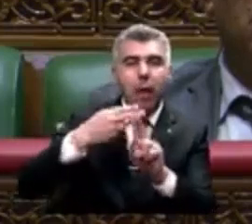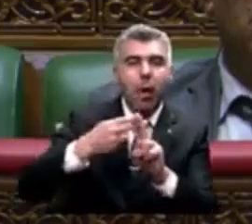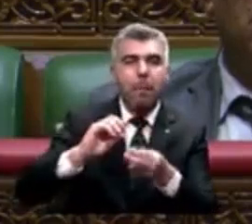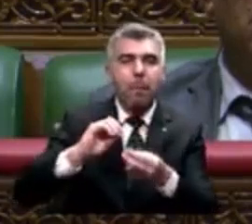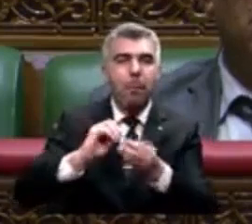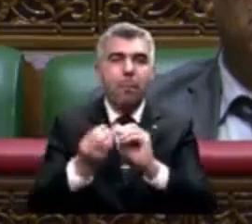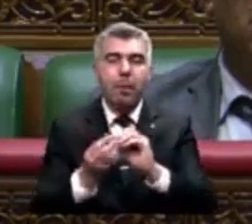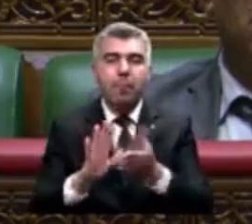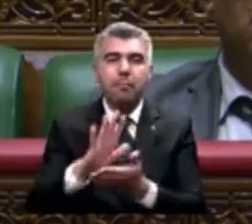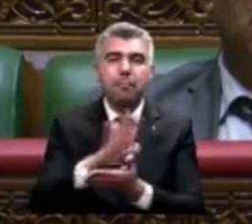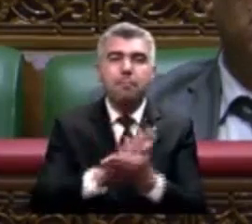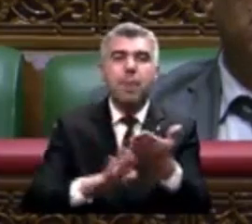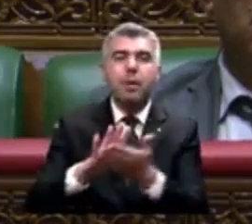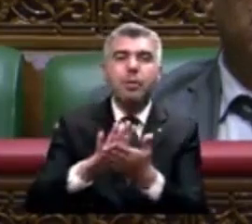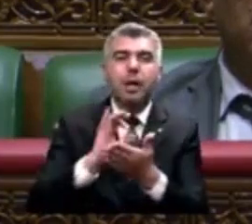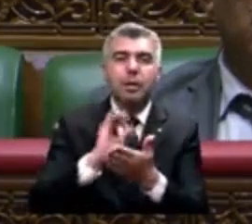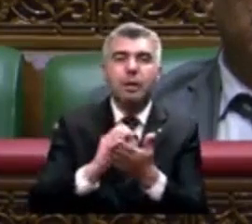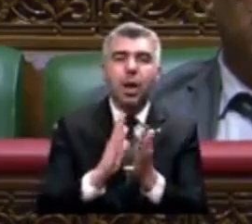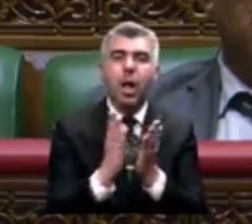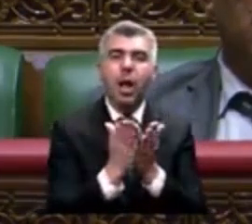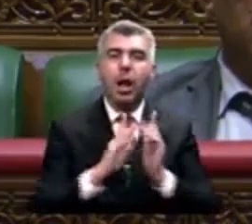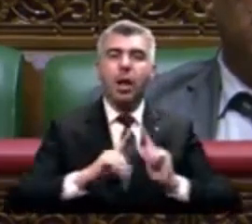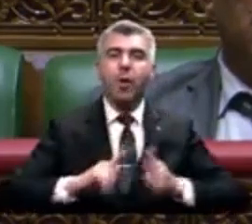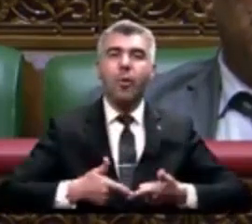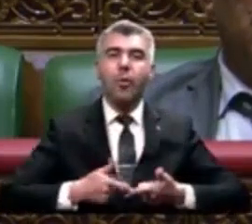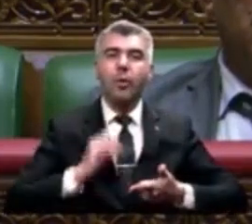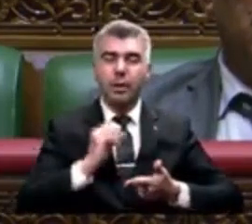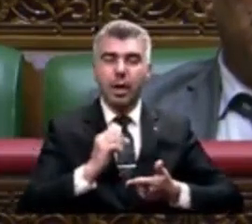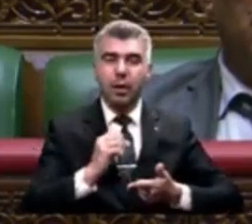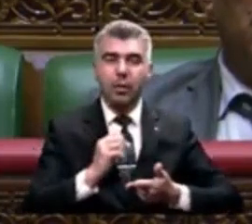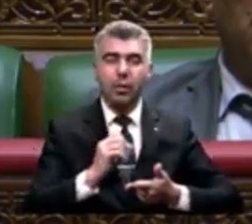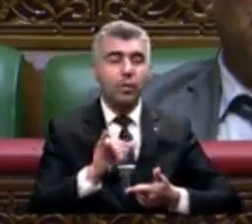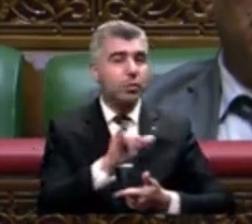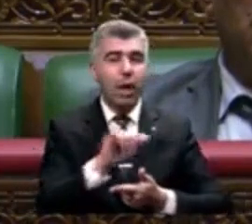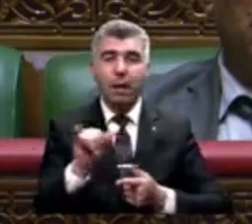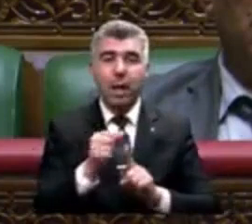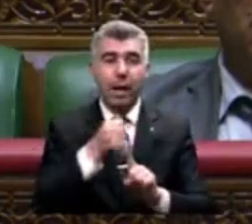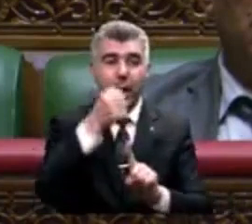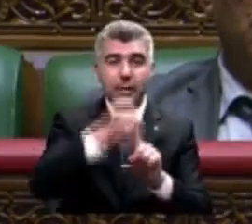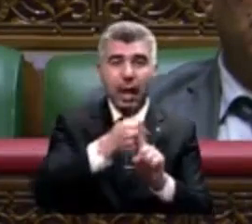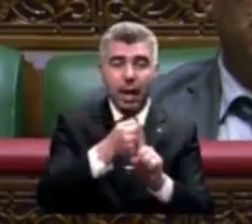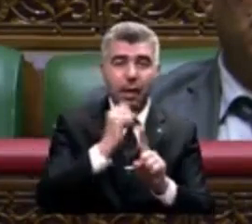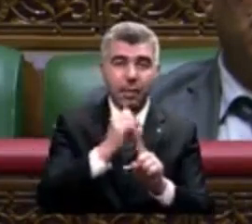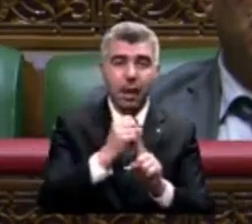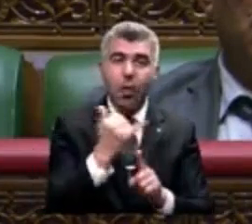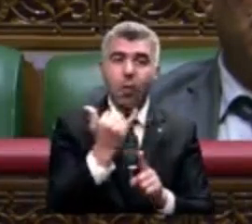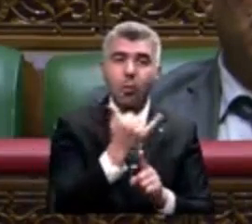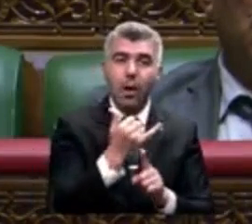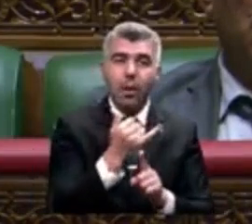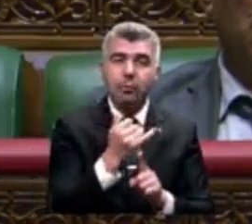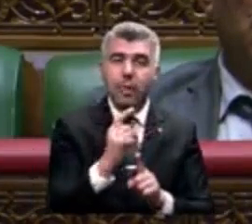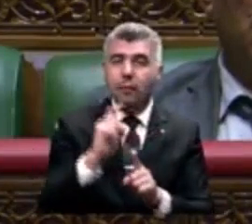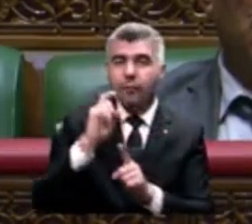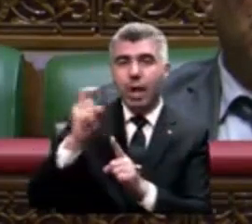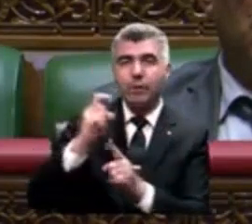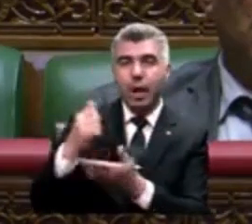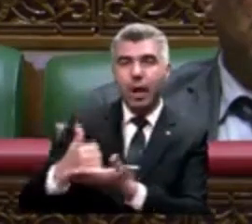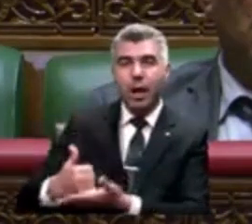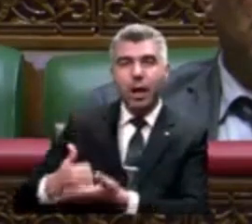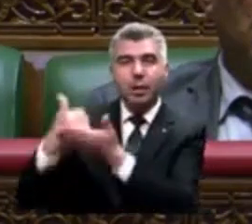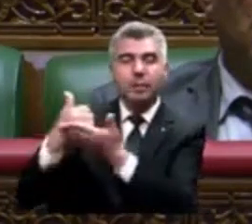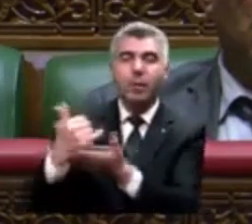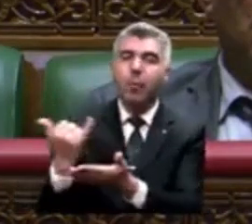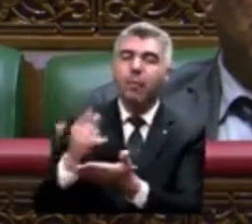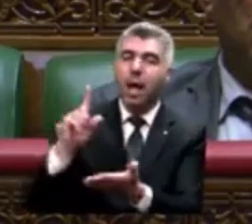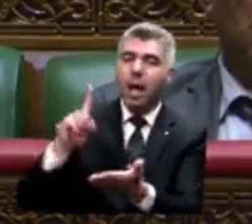التي تتخبط فيها منظومة التربية والتكوين، وألا إصلاح ممكن بدون الانتباه والاهتمام بالأوضاع المادية والمهنية والاجتماعية